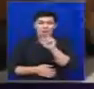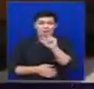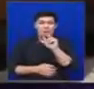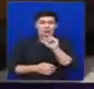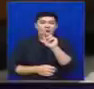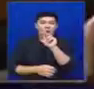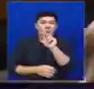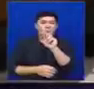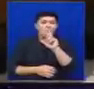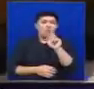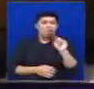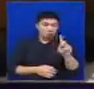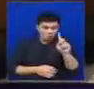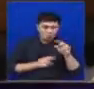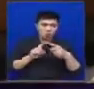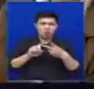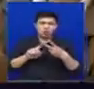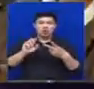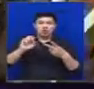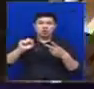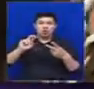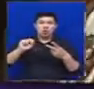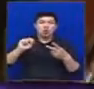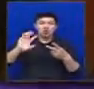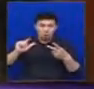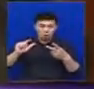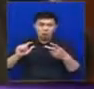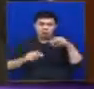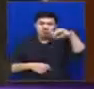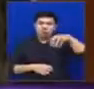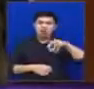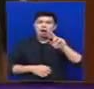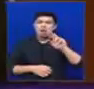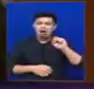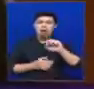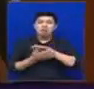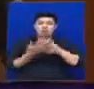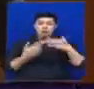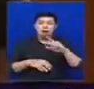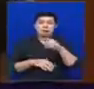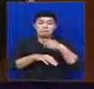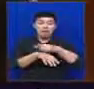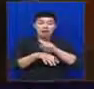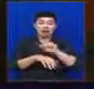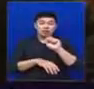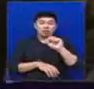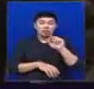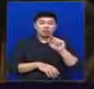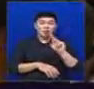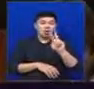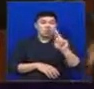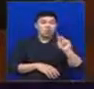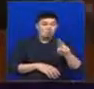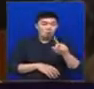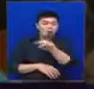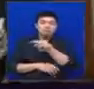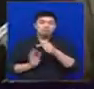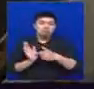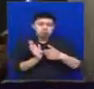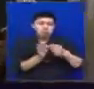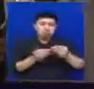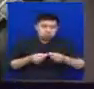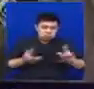ที่รัฐสภาแล้วนะคะนายมีชัยฤชุพันธ์ประธานกรท.เปิดเผยว่าจะนำร่างรัฐธรรมนูญนั้นส่งไปยังจังหวัดต่างๆเพื่